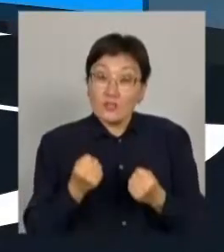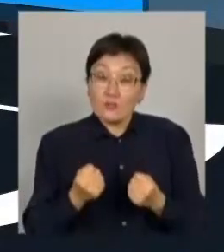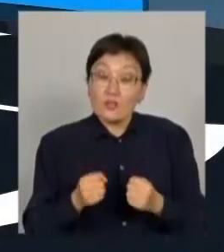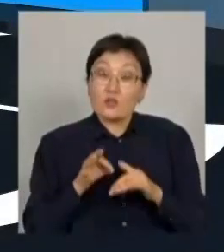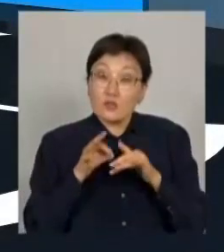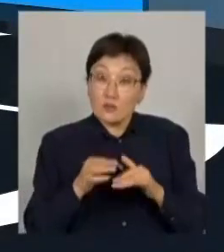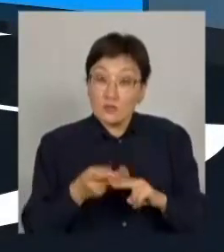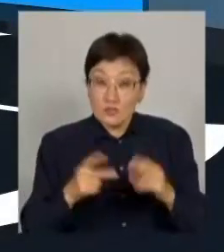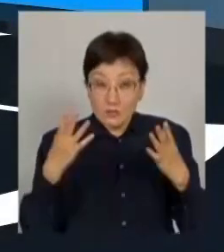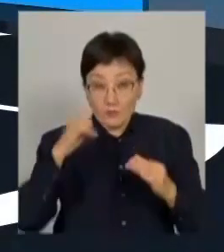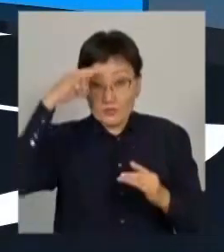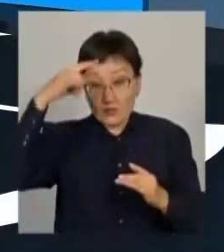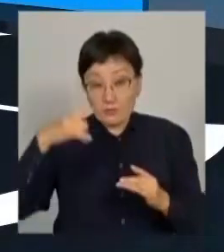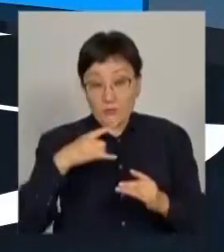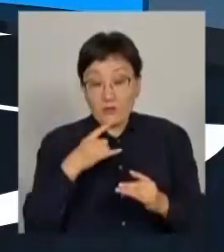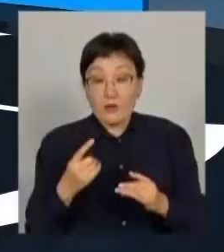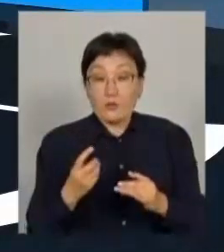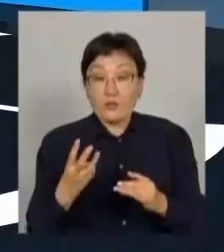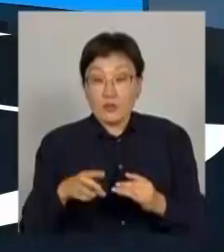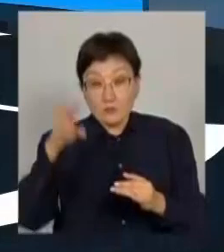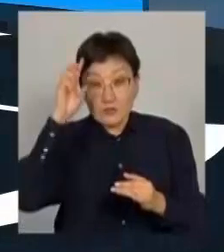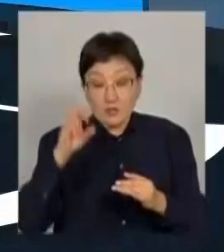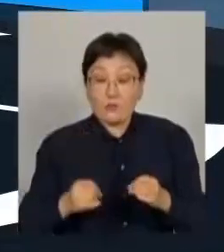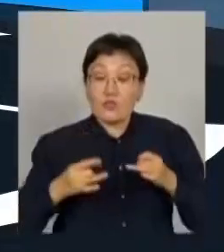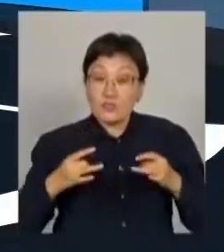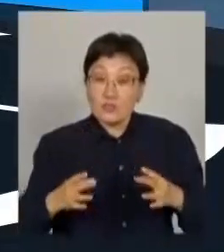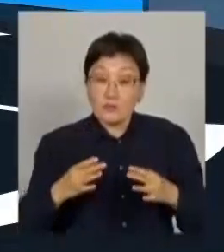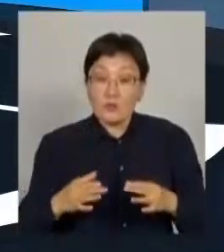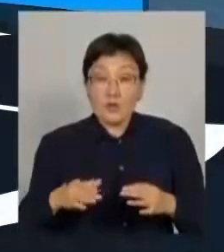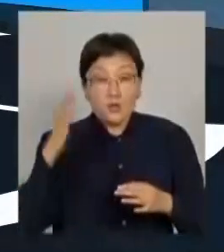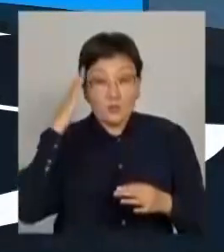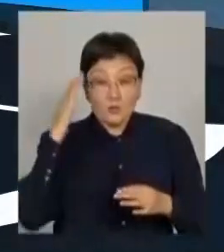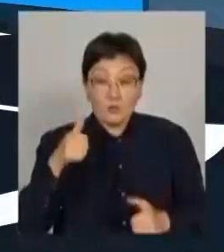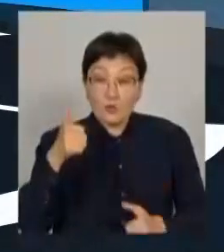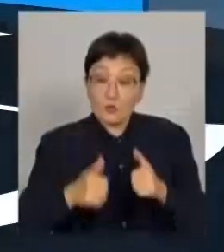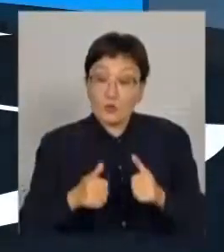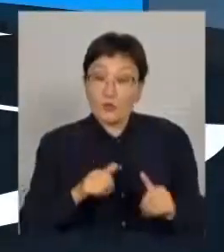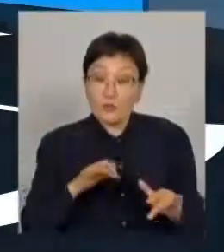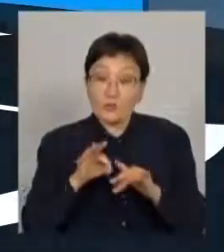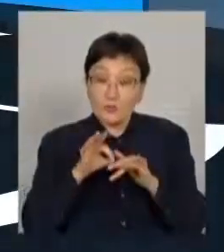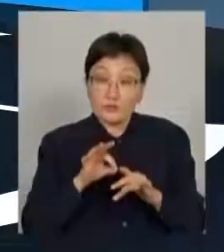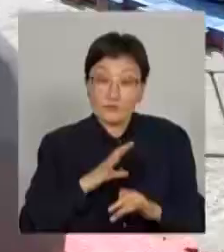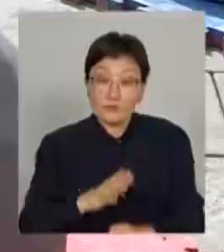Енді міне бұл күнді елімізбен қоса бірнеше мемлекет атап өтіп, зияткерлік ойындар өткізді.